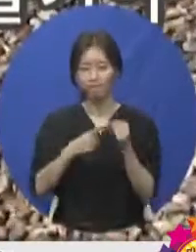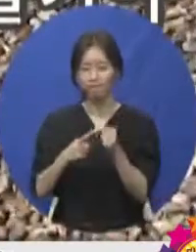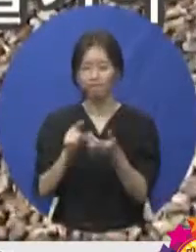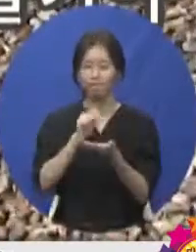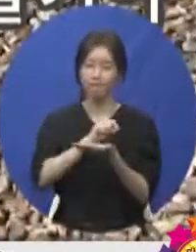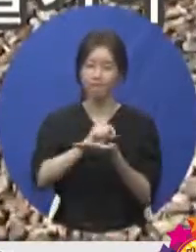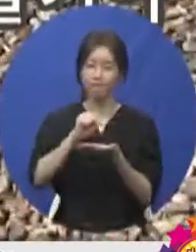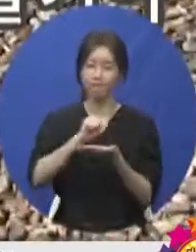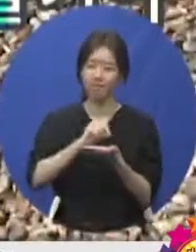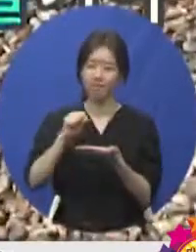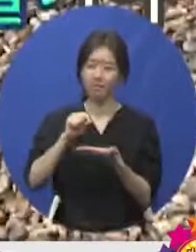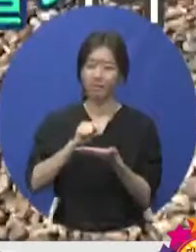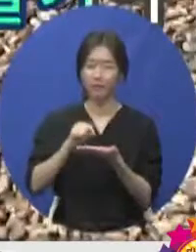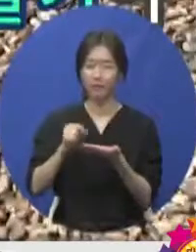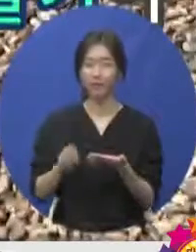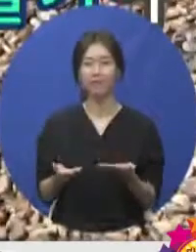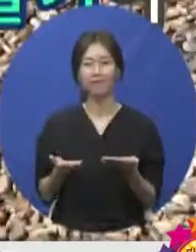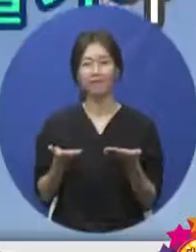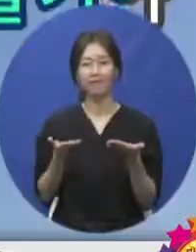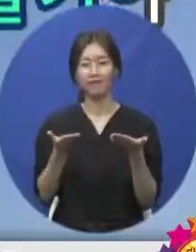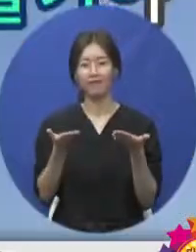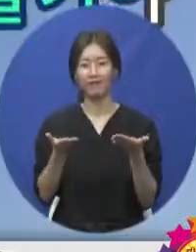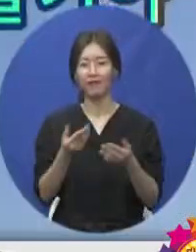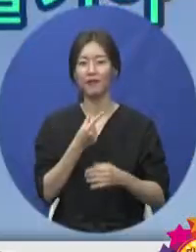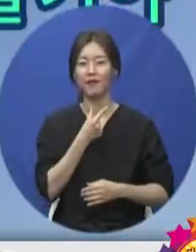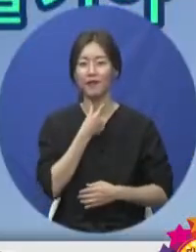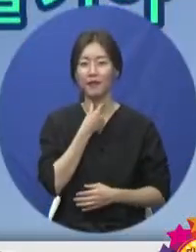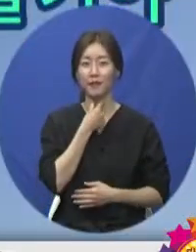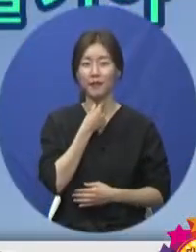그렇게 써줄 거야.